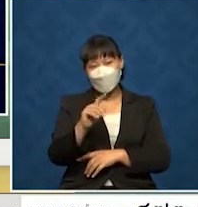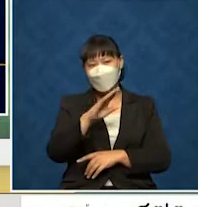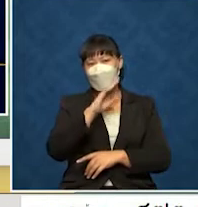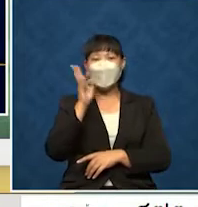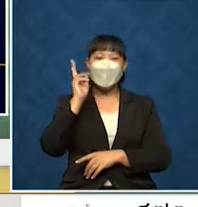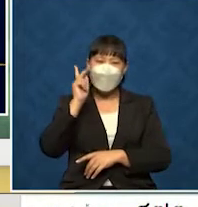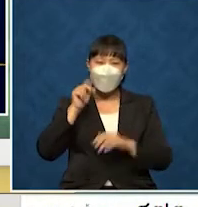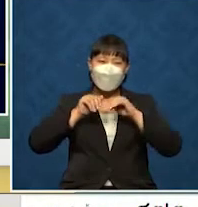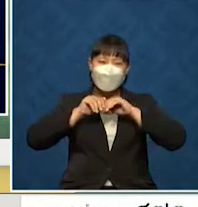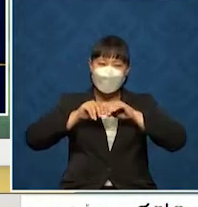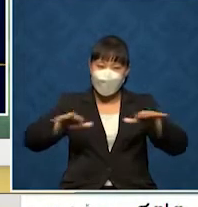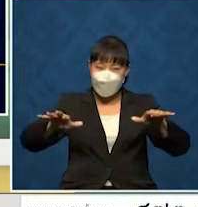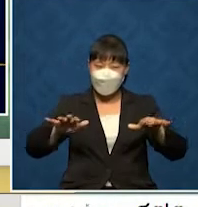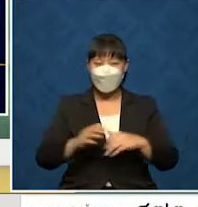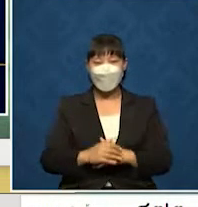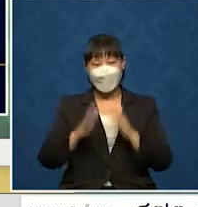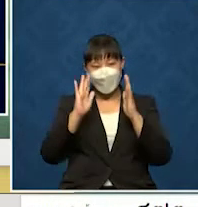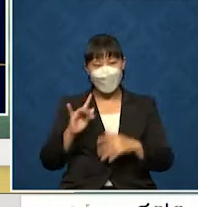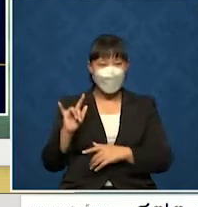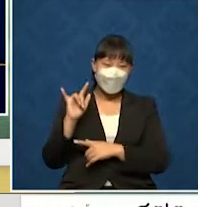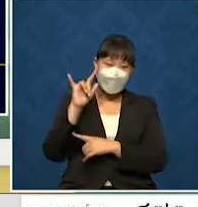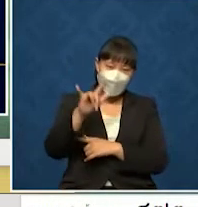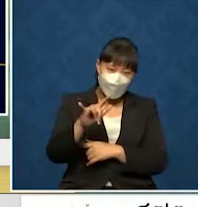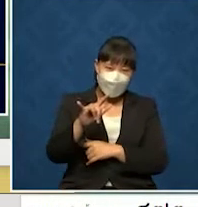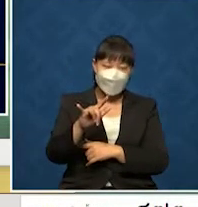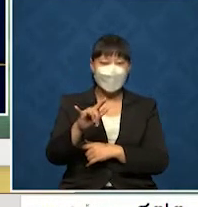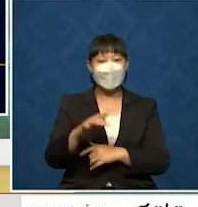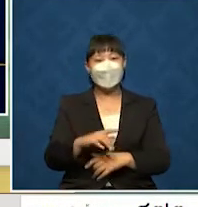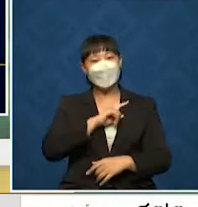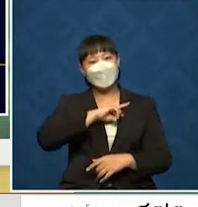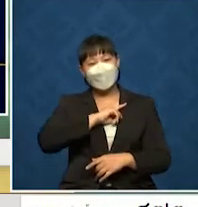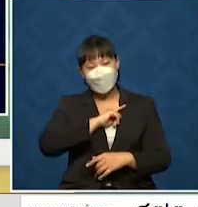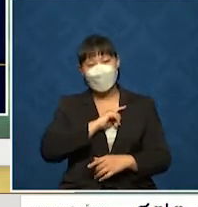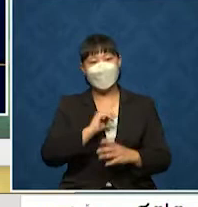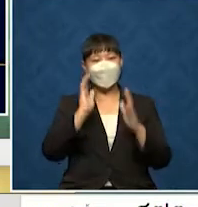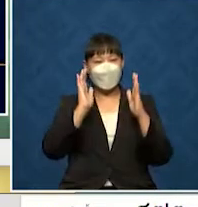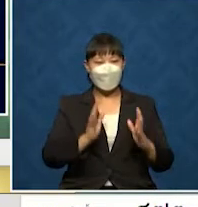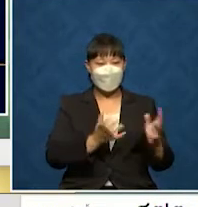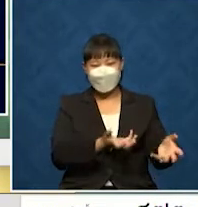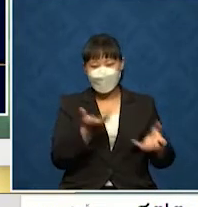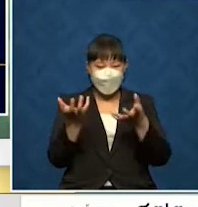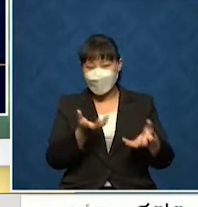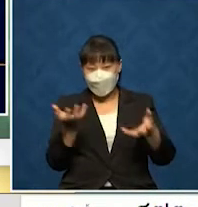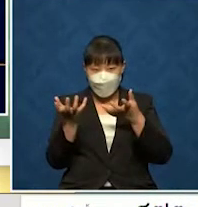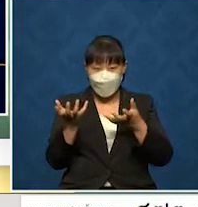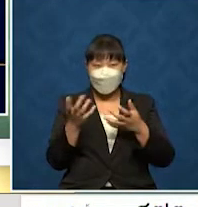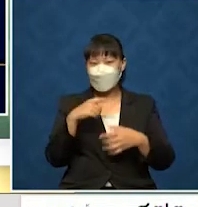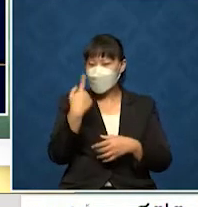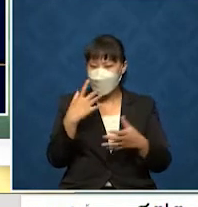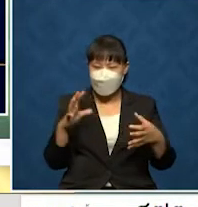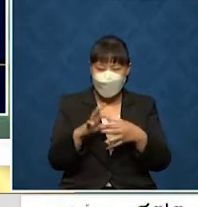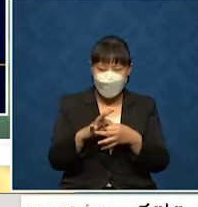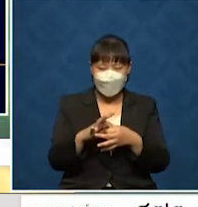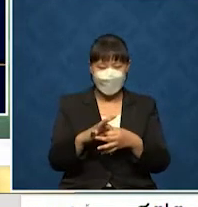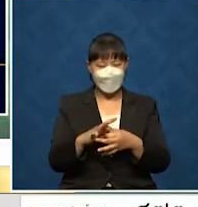ให้นักบินหรือผู้ขนหรือผู้คนที่เกี่ยวข้องกับยาเสพติดเขาจะกลับไป